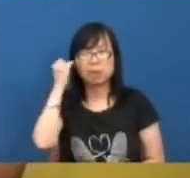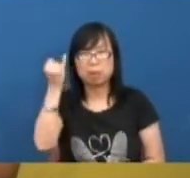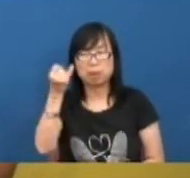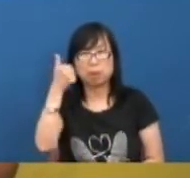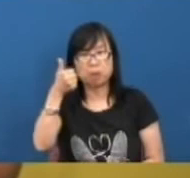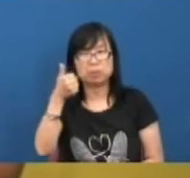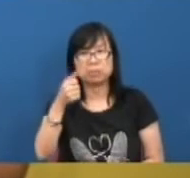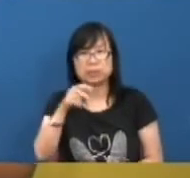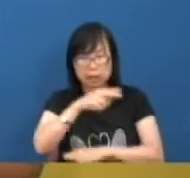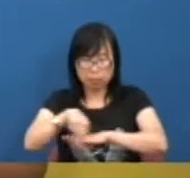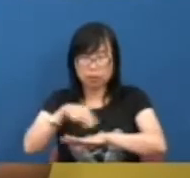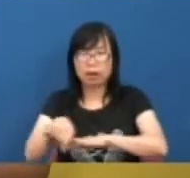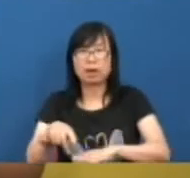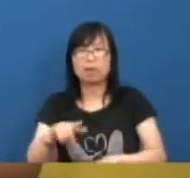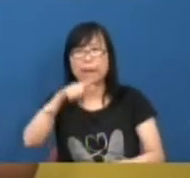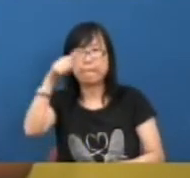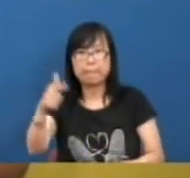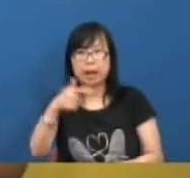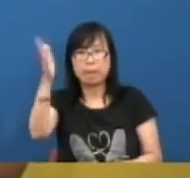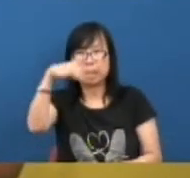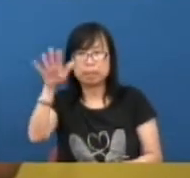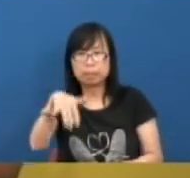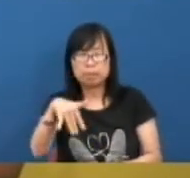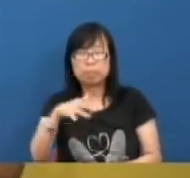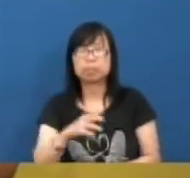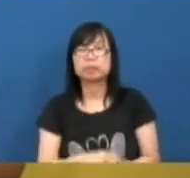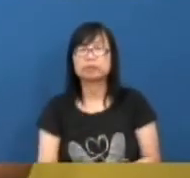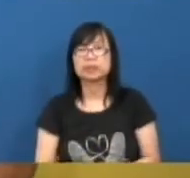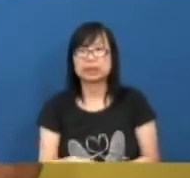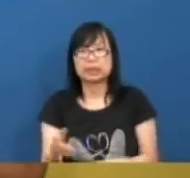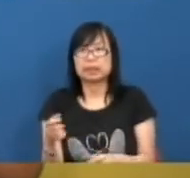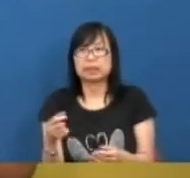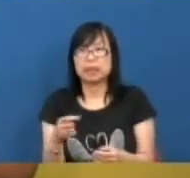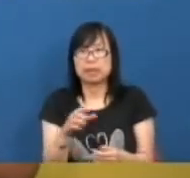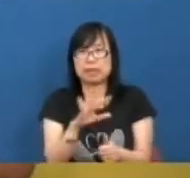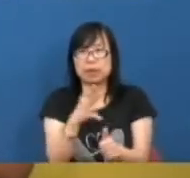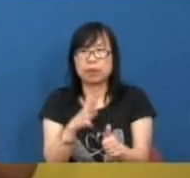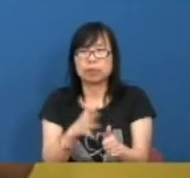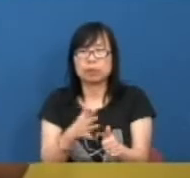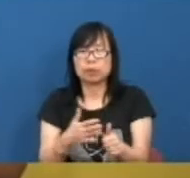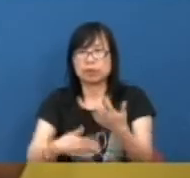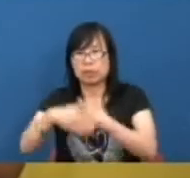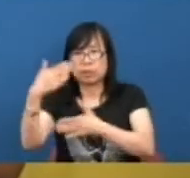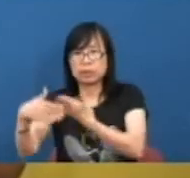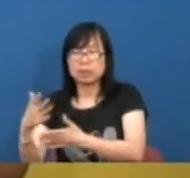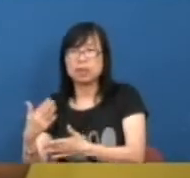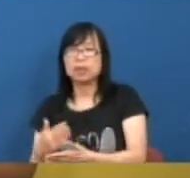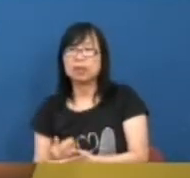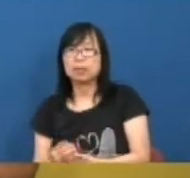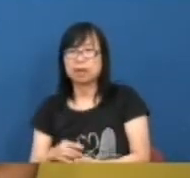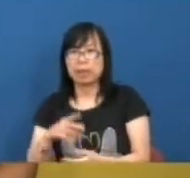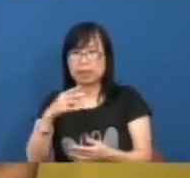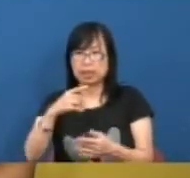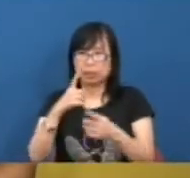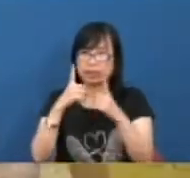所以話85,000帶來嘅後果咧，唔單止係打擊樓市，亦都係喺個城市規劃裏邊係出咗一啲問題。